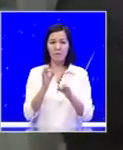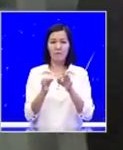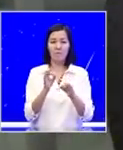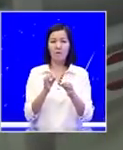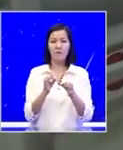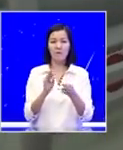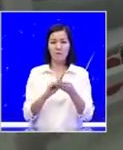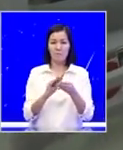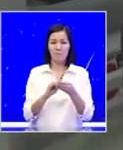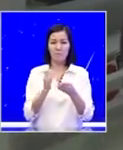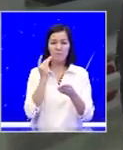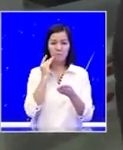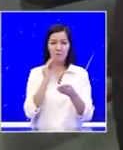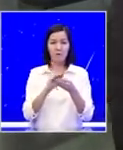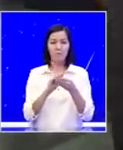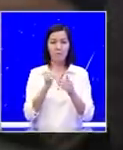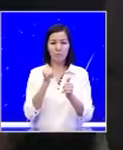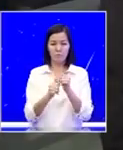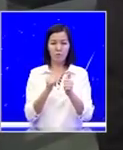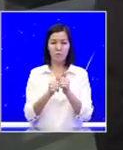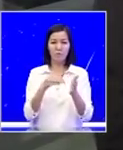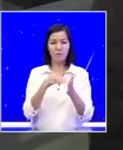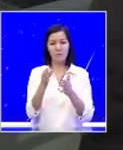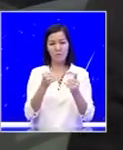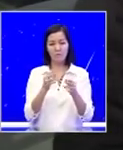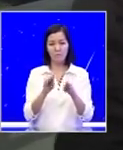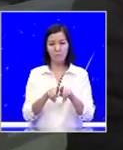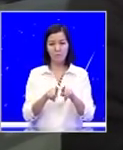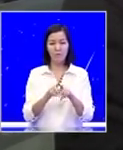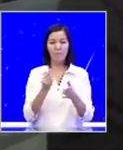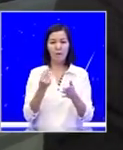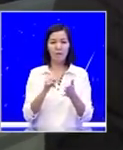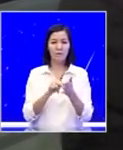бұрынғы қалпы ғой, күнделікті алдырған.